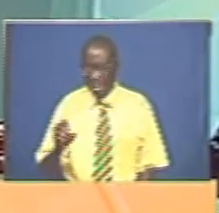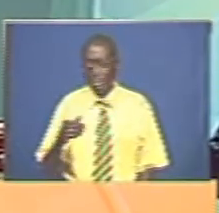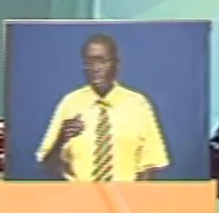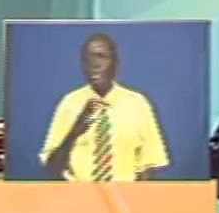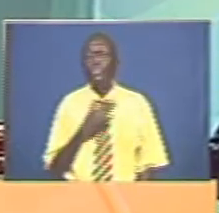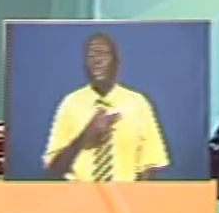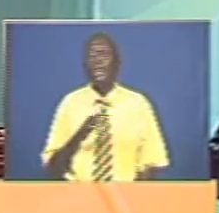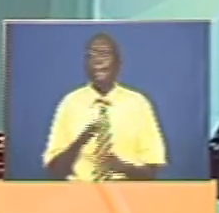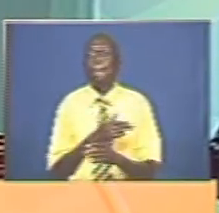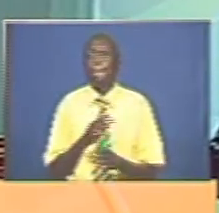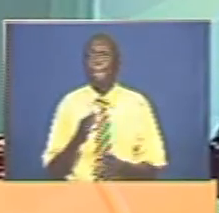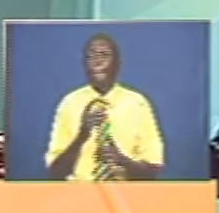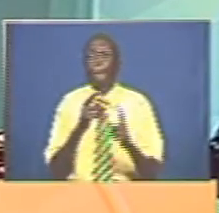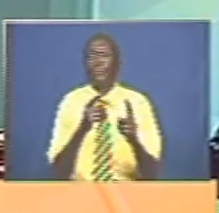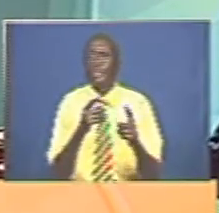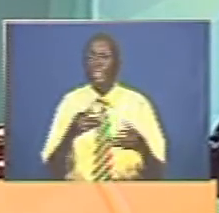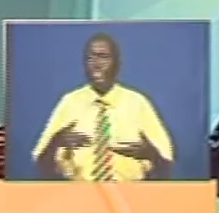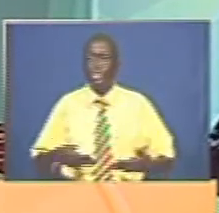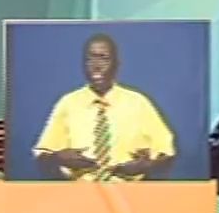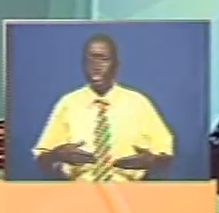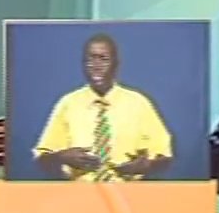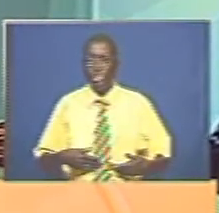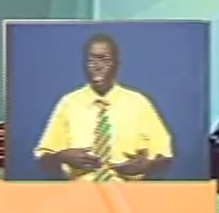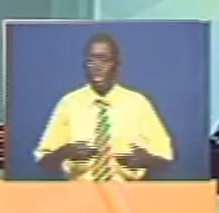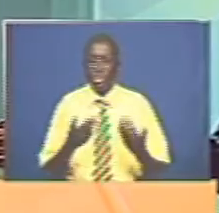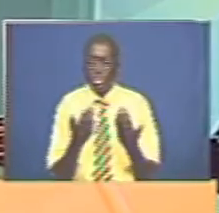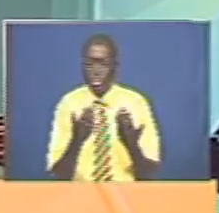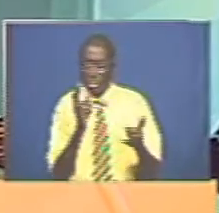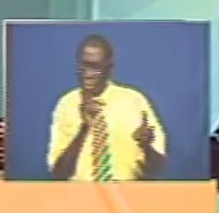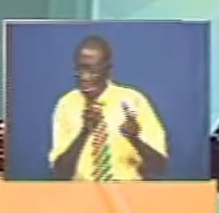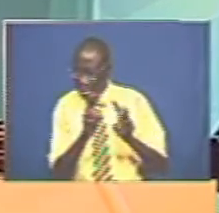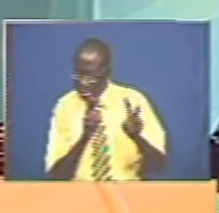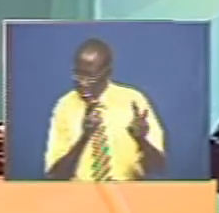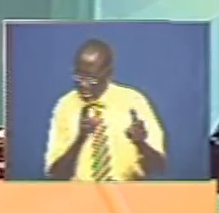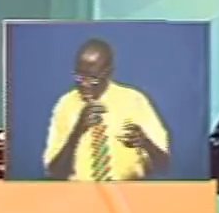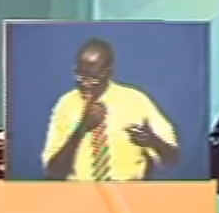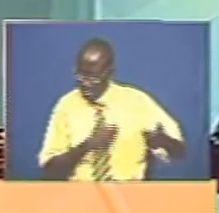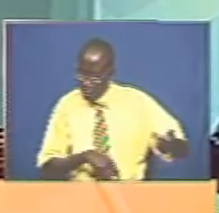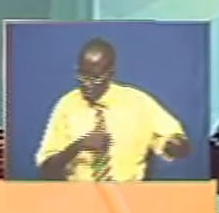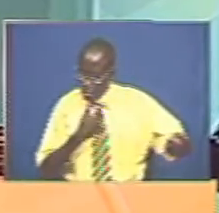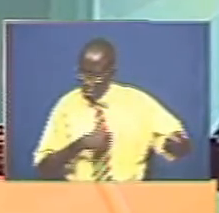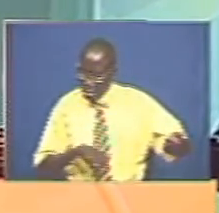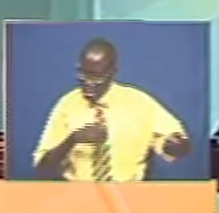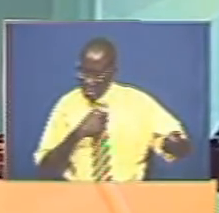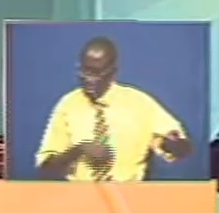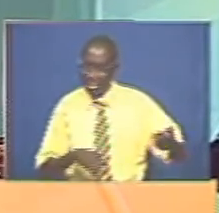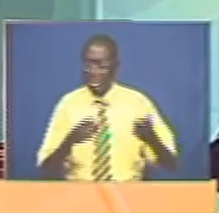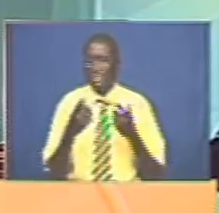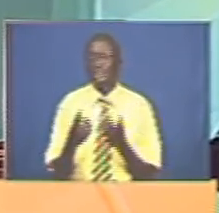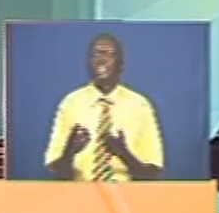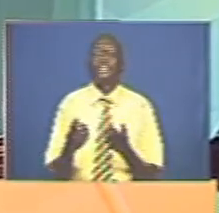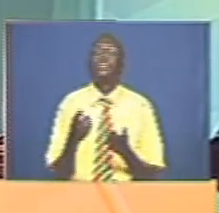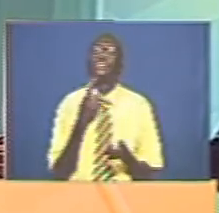sana ifikie vijana wale wadogo. Mm-hmm. Wakinitizama nikicheza hata hao wakuwe na